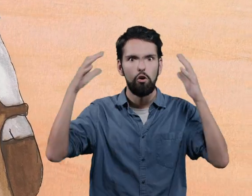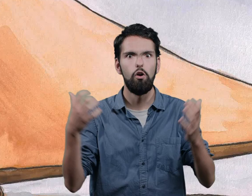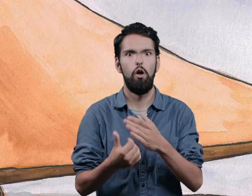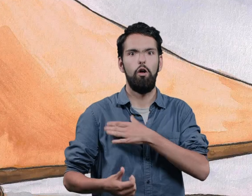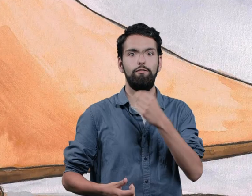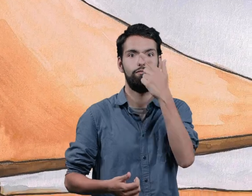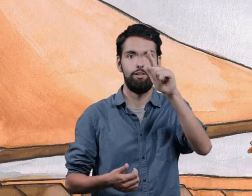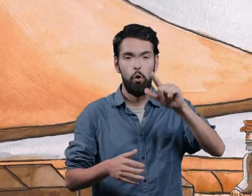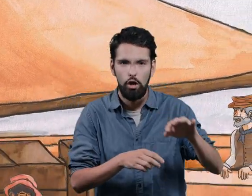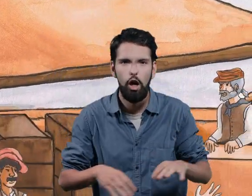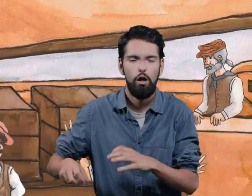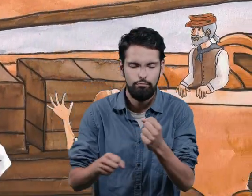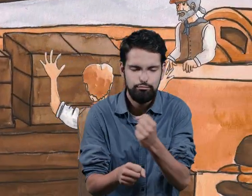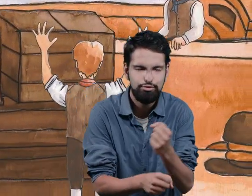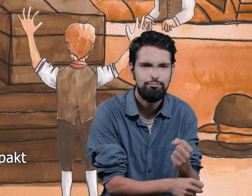orgels.